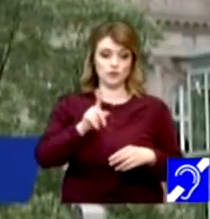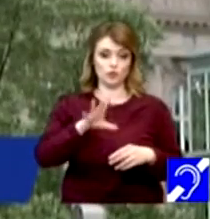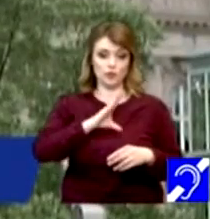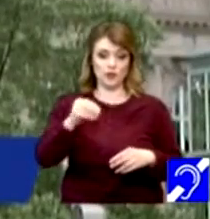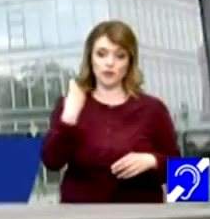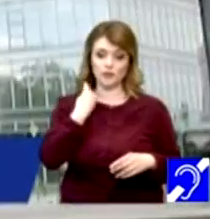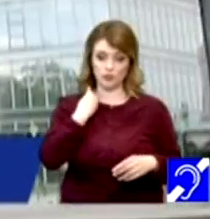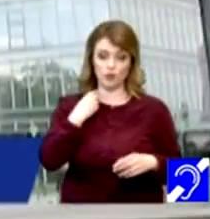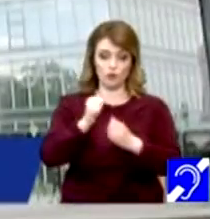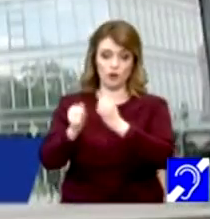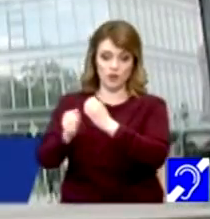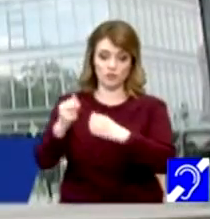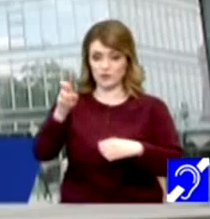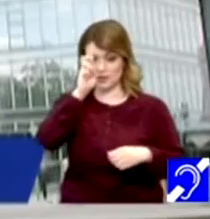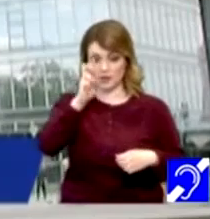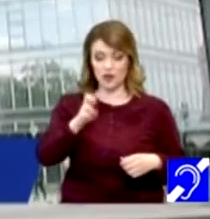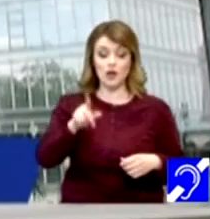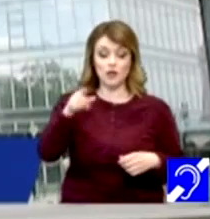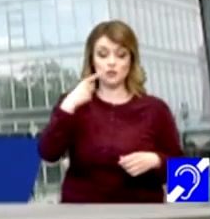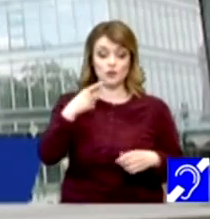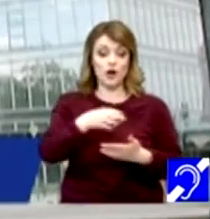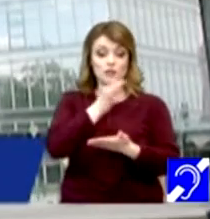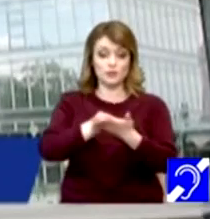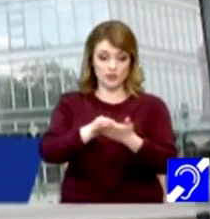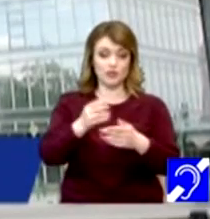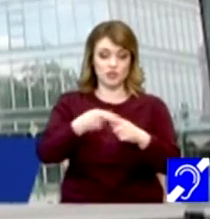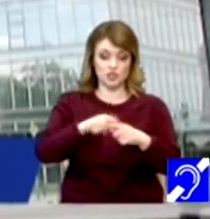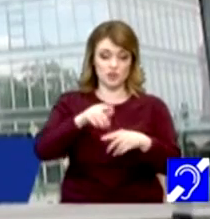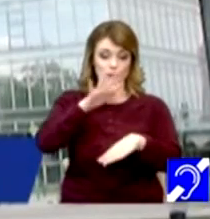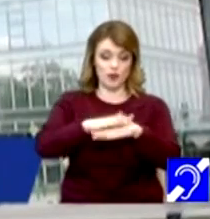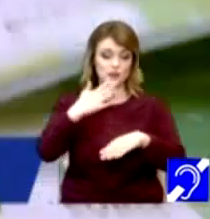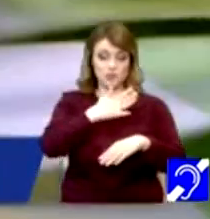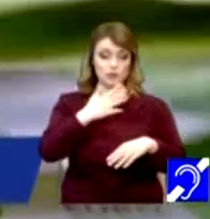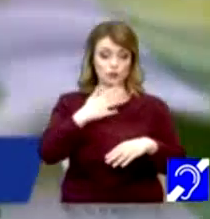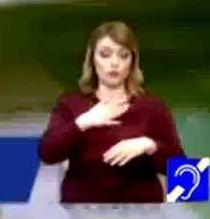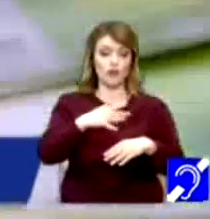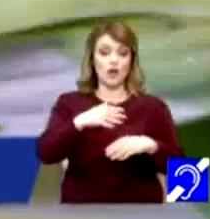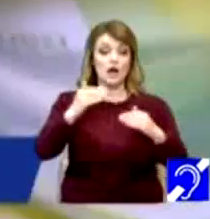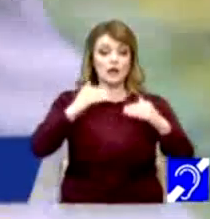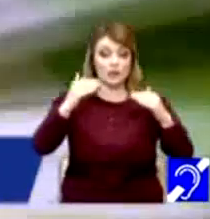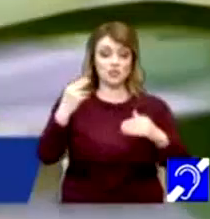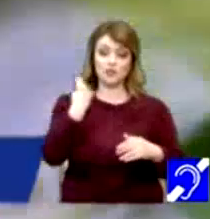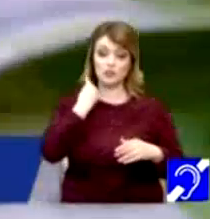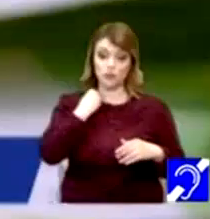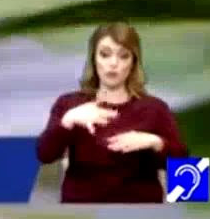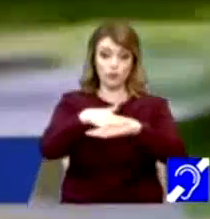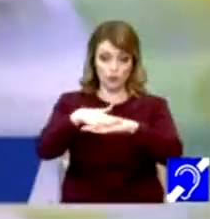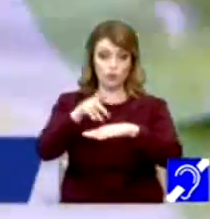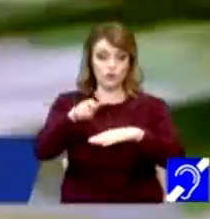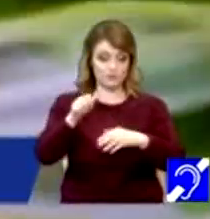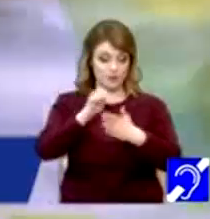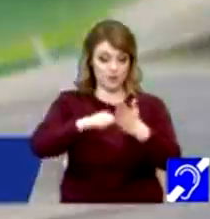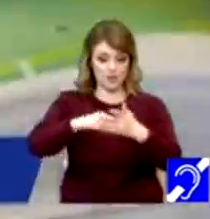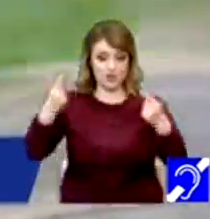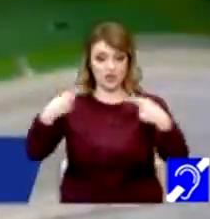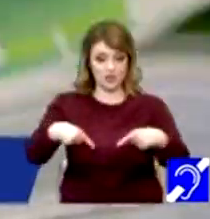datorii, care trebuie analizată. Potrivit lui Schnabel, responsabil la BCE pentru operațiunile de piață, creșterea datoriei publice în contextul crizei